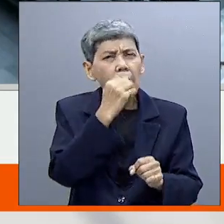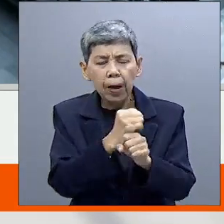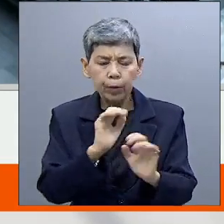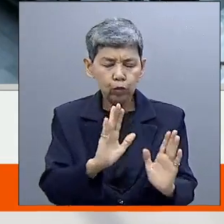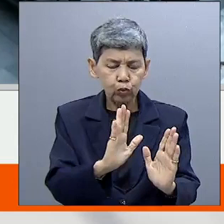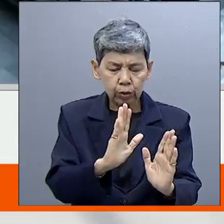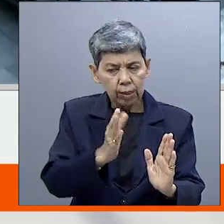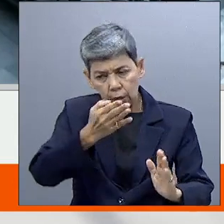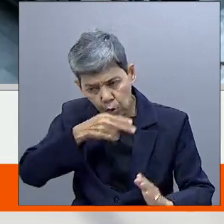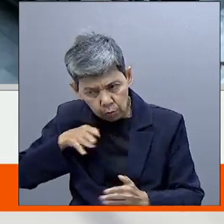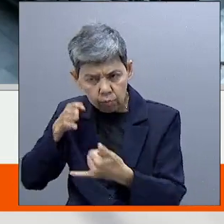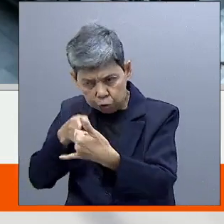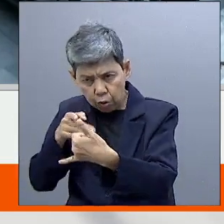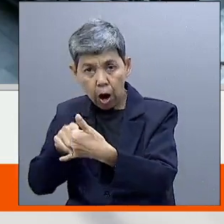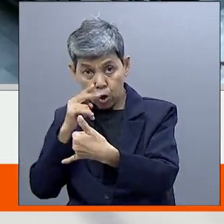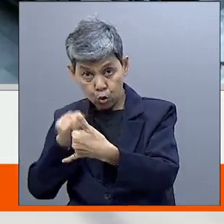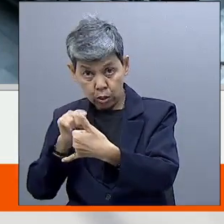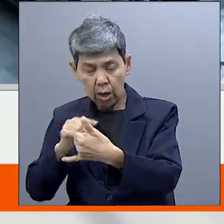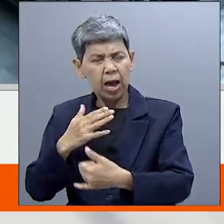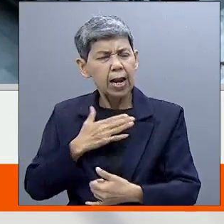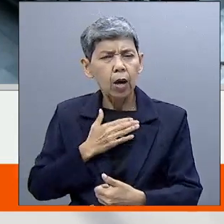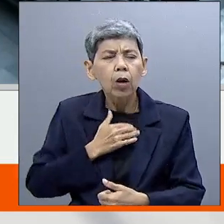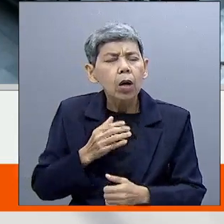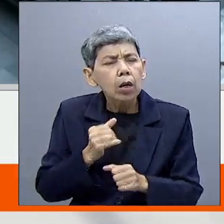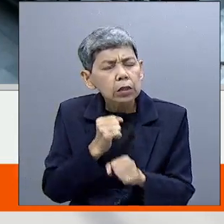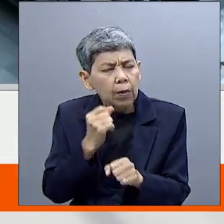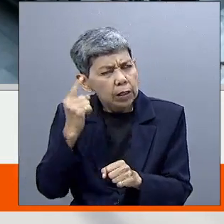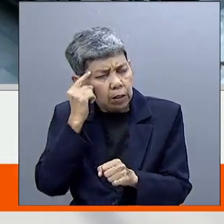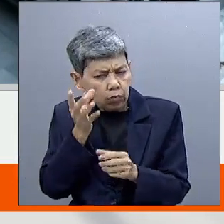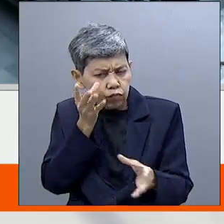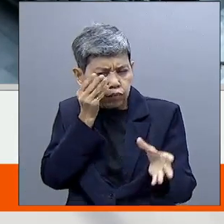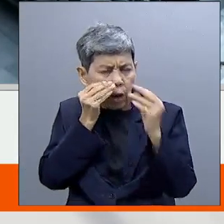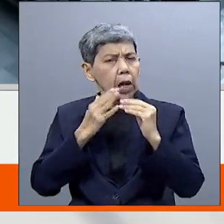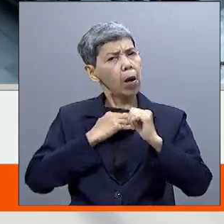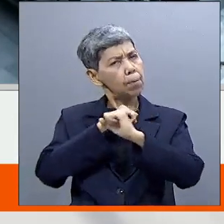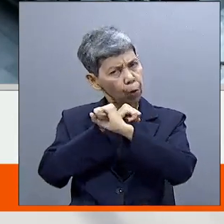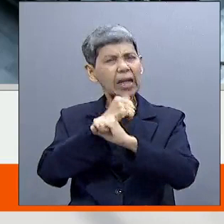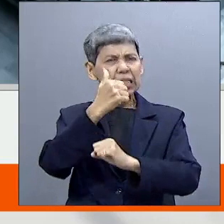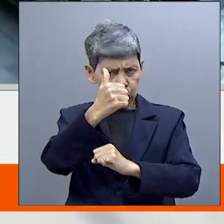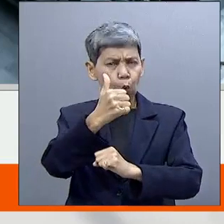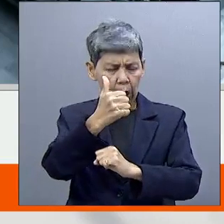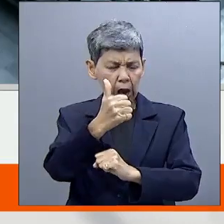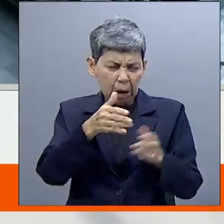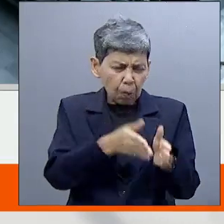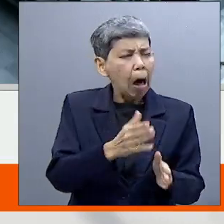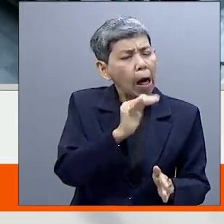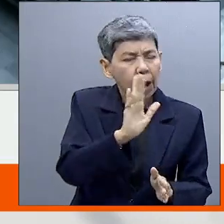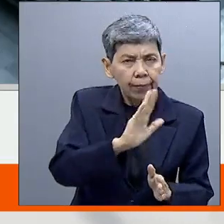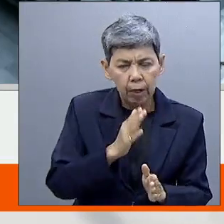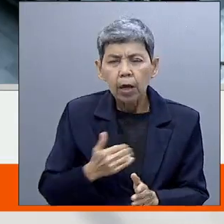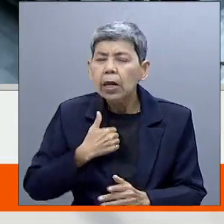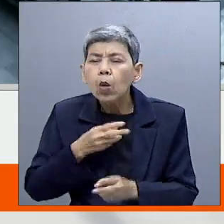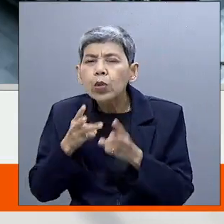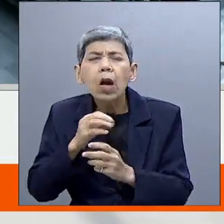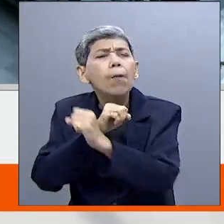การดูว่าเราจะได้เรียนรู้อะไรแล้วก็นำไปสู่การป้องกันแก้ไขปัญหาได้อย่างไรนะครับ ค ือจริงๆ